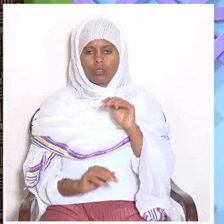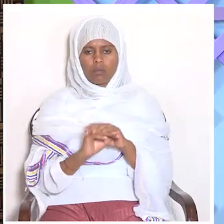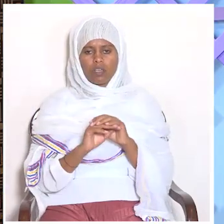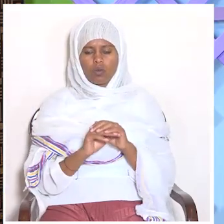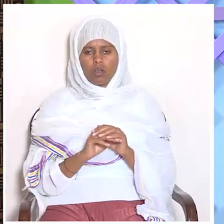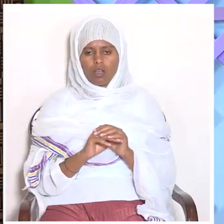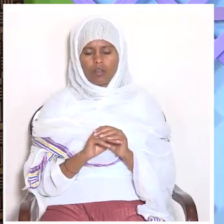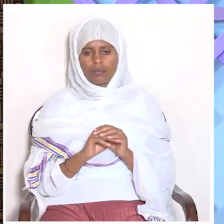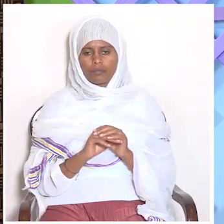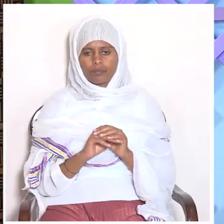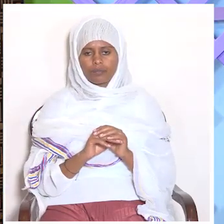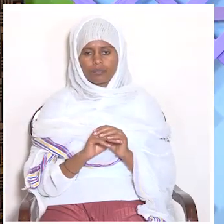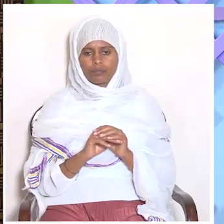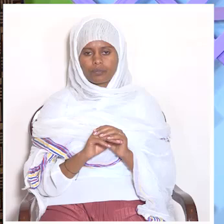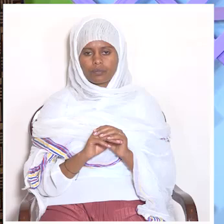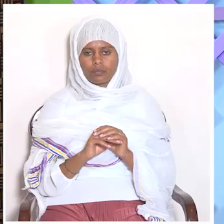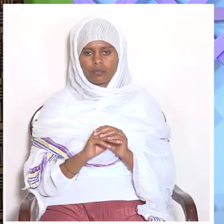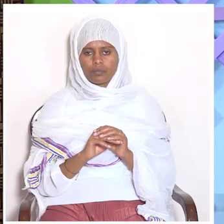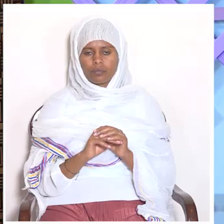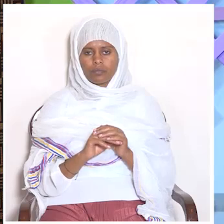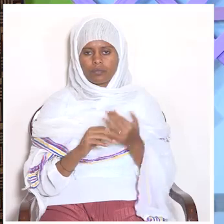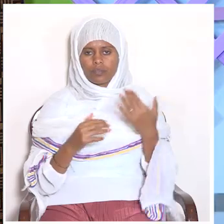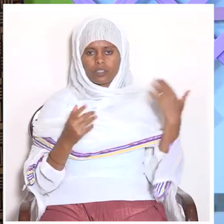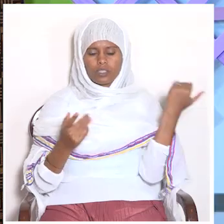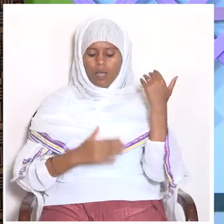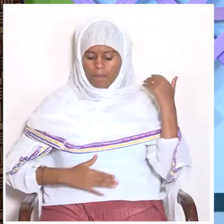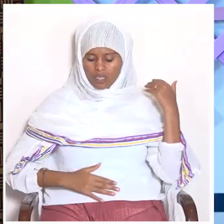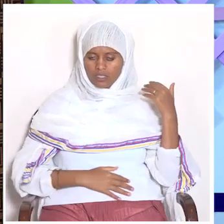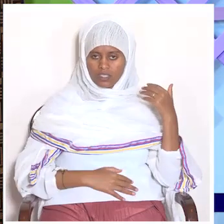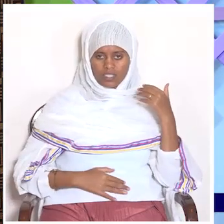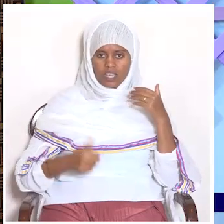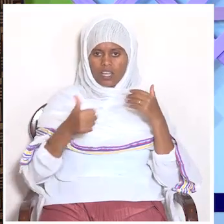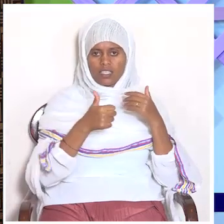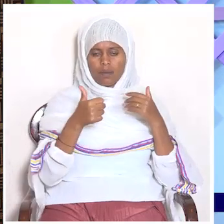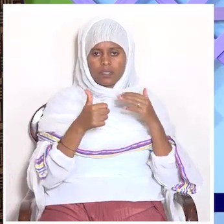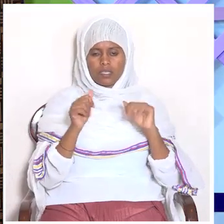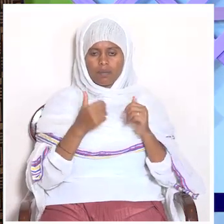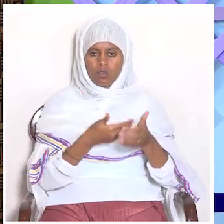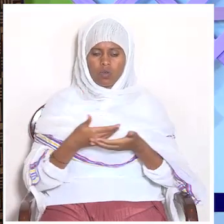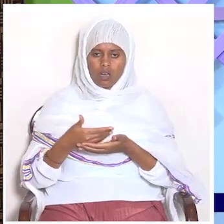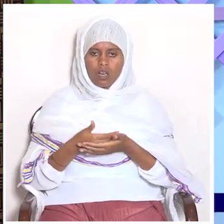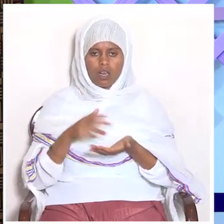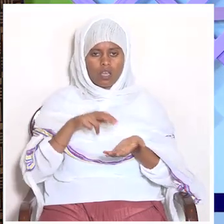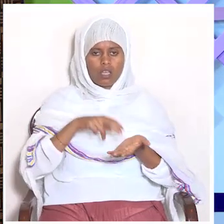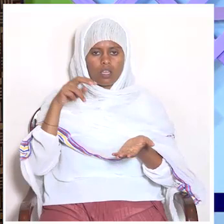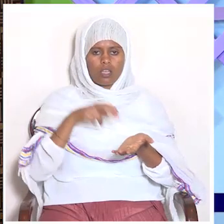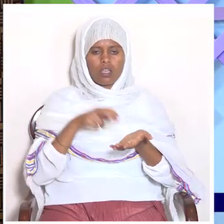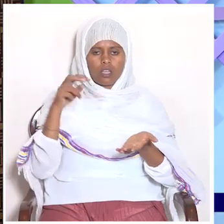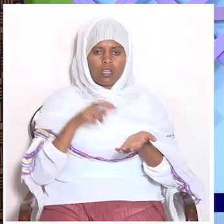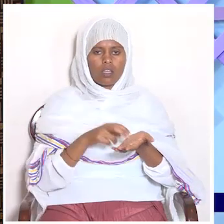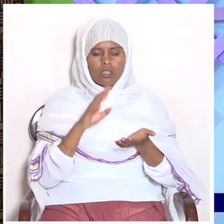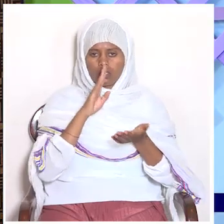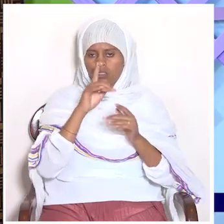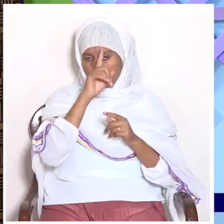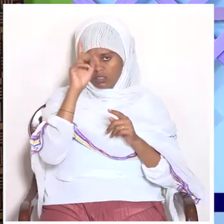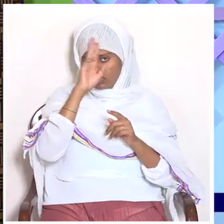قدوس لعلي هيبل أو لعل إرسابيت منفذ قدوس ملع أمه إنه هدمة التي أم حسن أي إرسابيت زلوا هزان تسارع